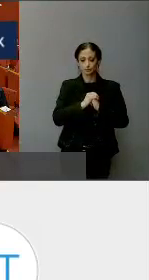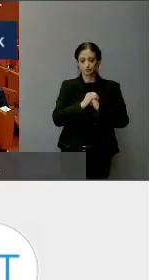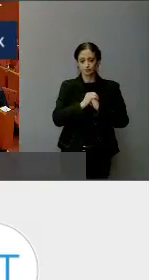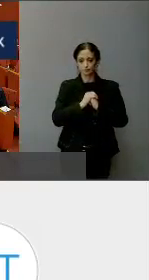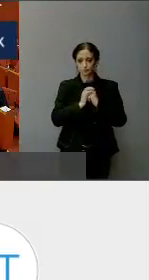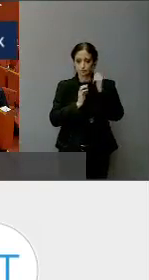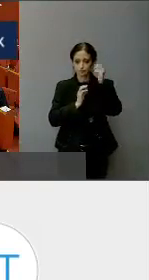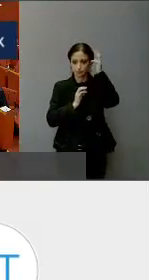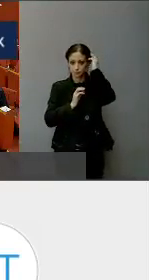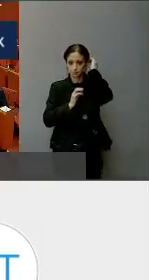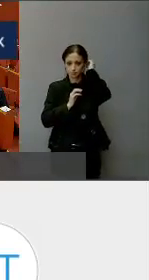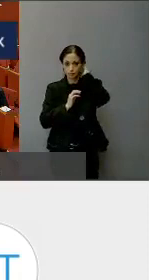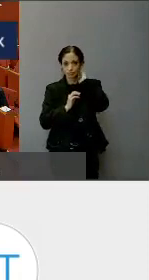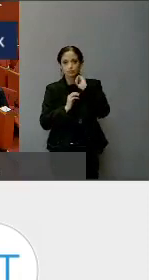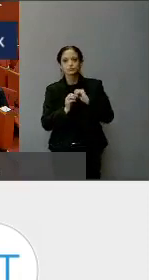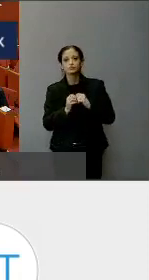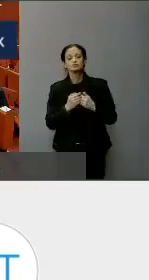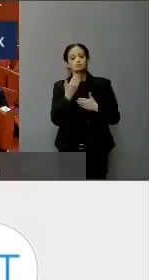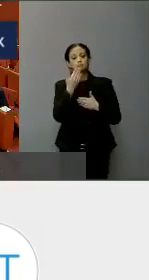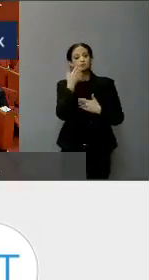grazie presidente